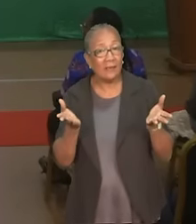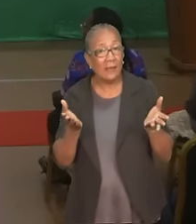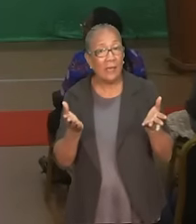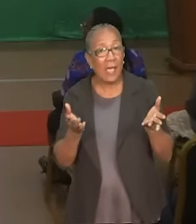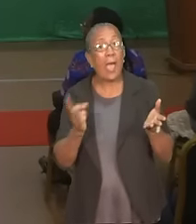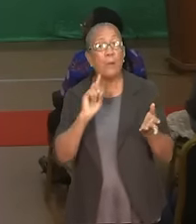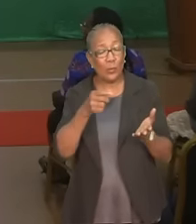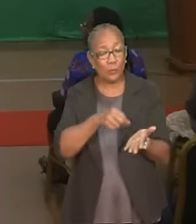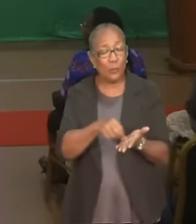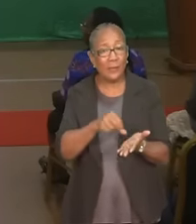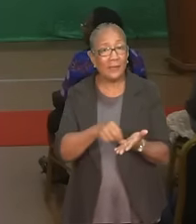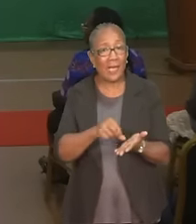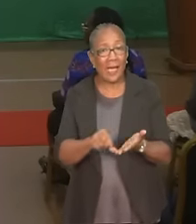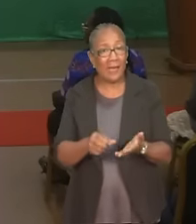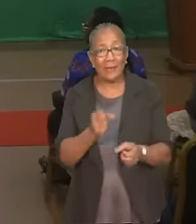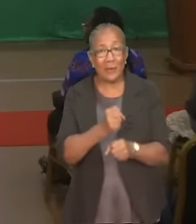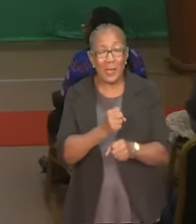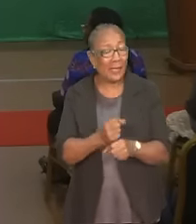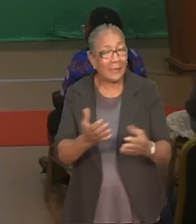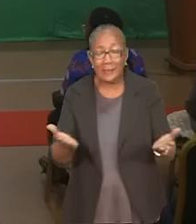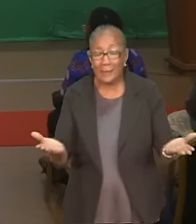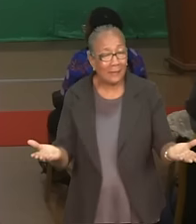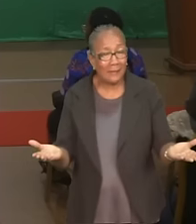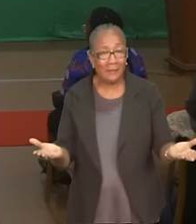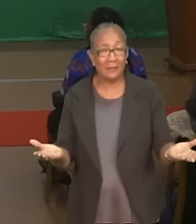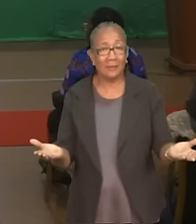bestaan uit ambtenaren die niet werken,